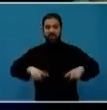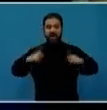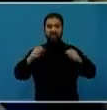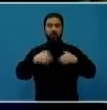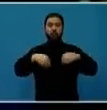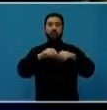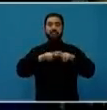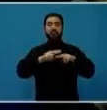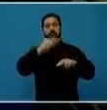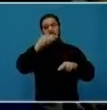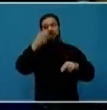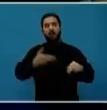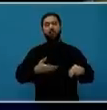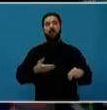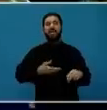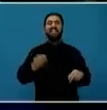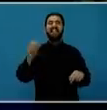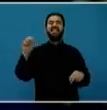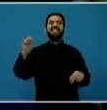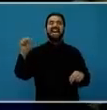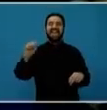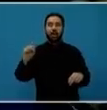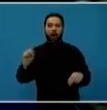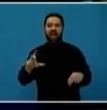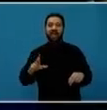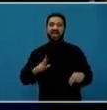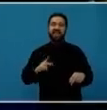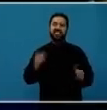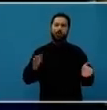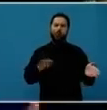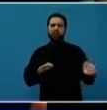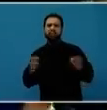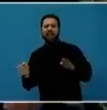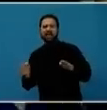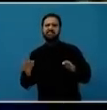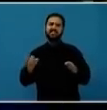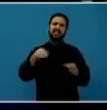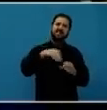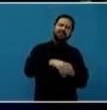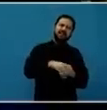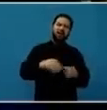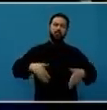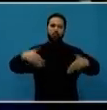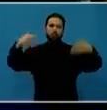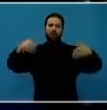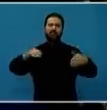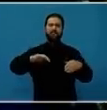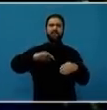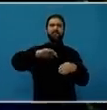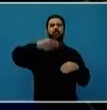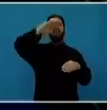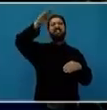Stăniloae, este o oscilație între bucurii și necazuri. De pe dealurile bucuriilor, pe